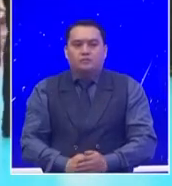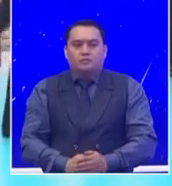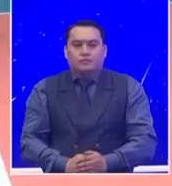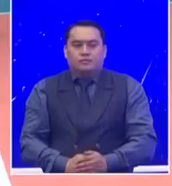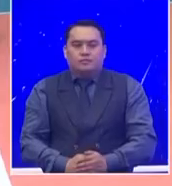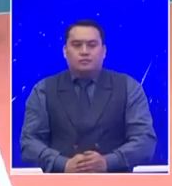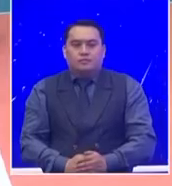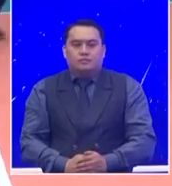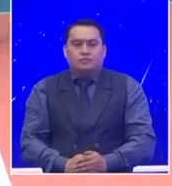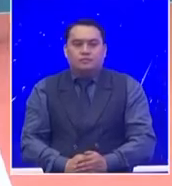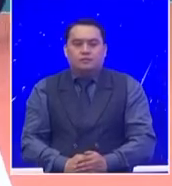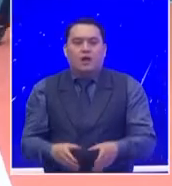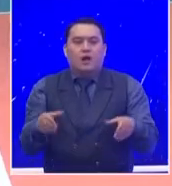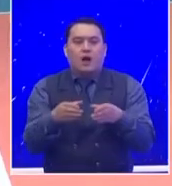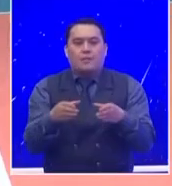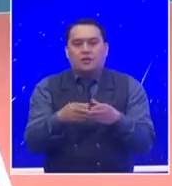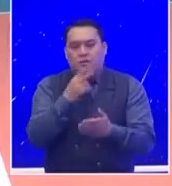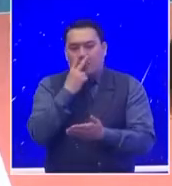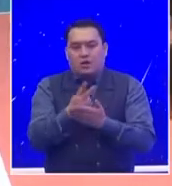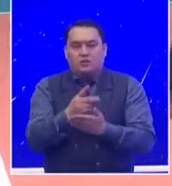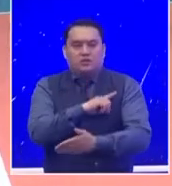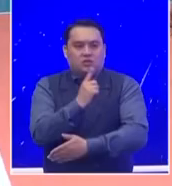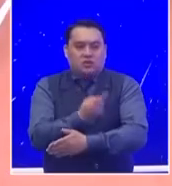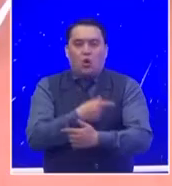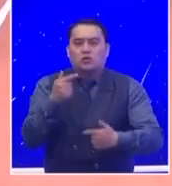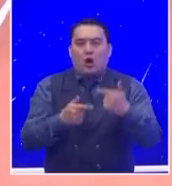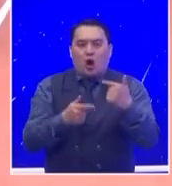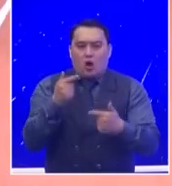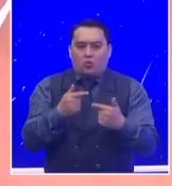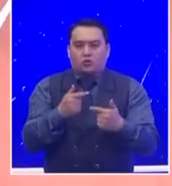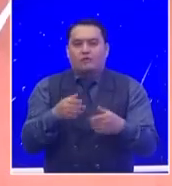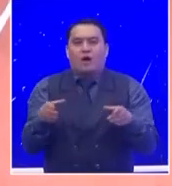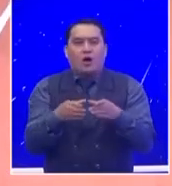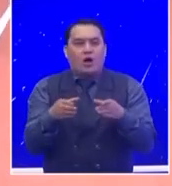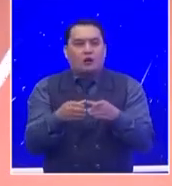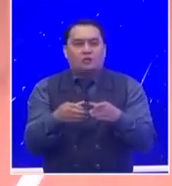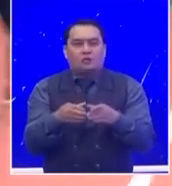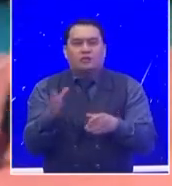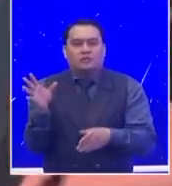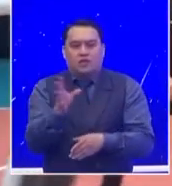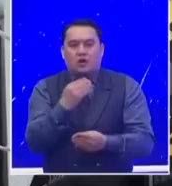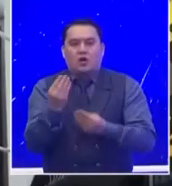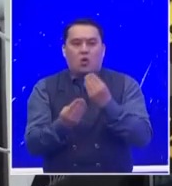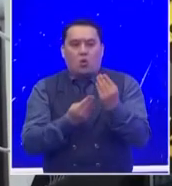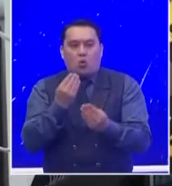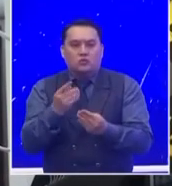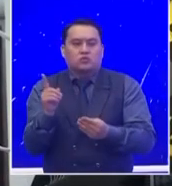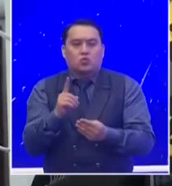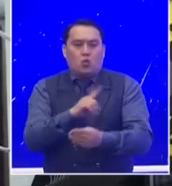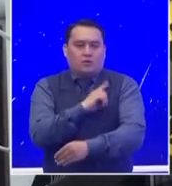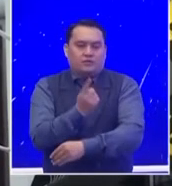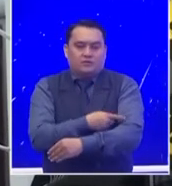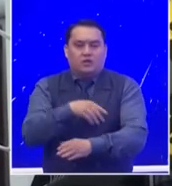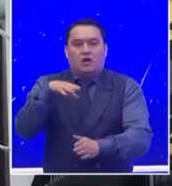Айтбекова. Команды демонстрировали поистине сильную конкуренцию, и ни один коллектив не остался равнодушным к игре. Как говорится,